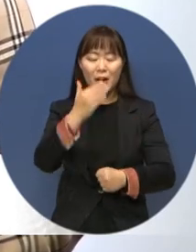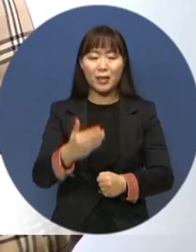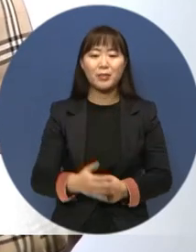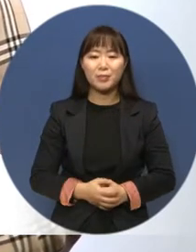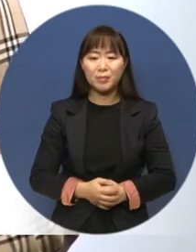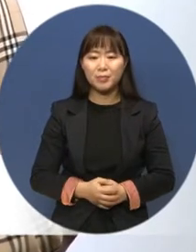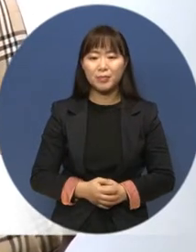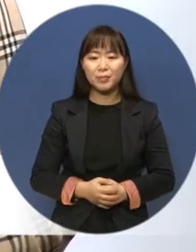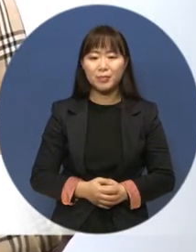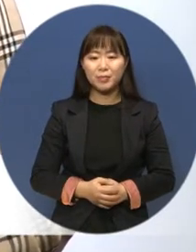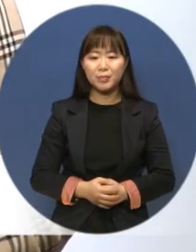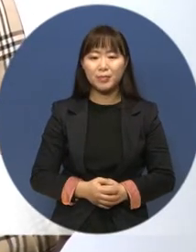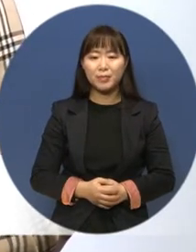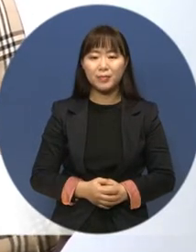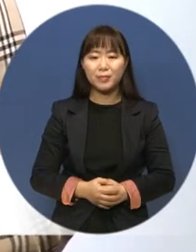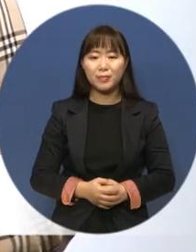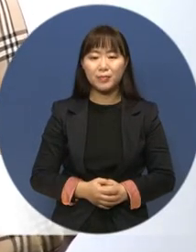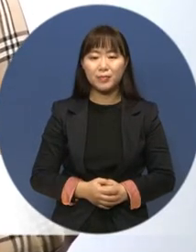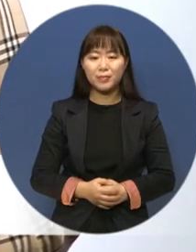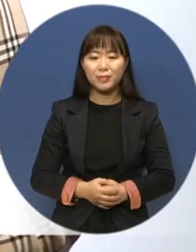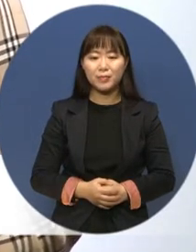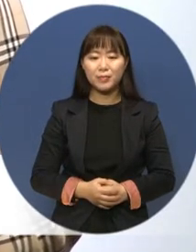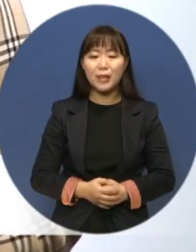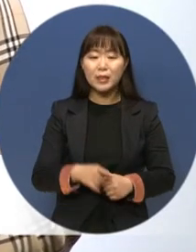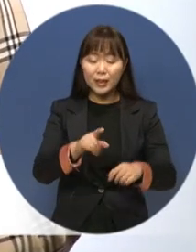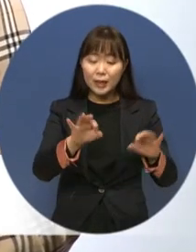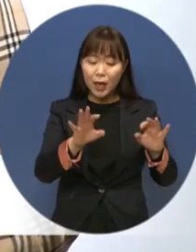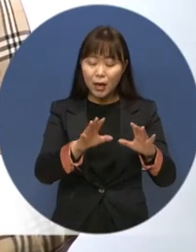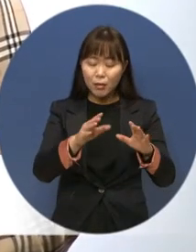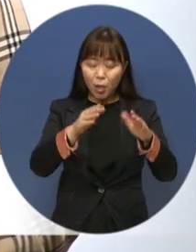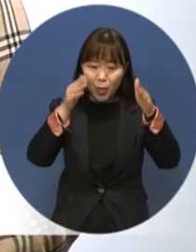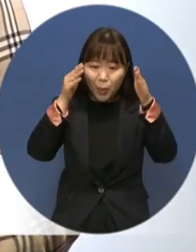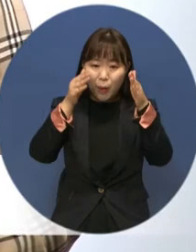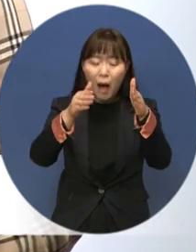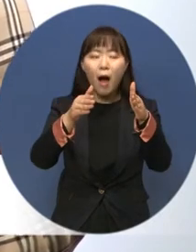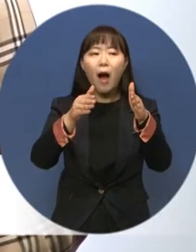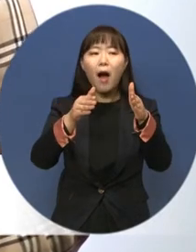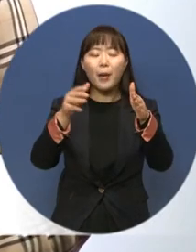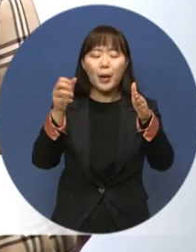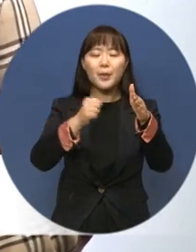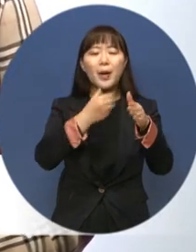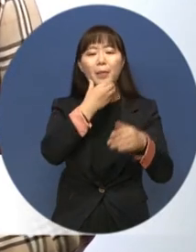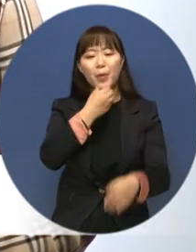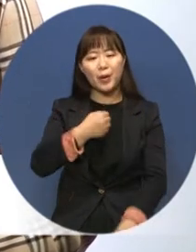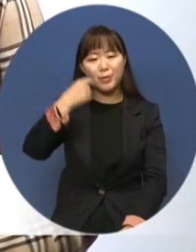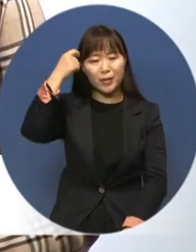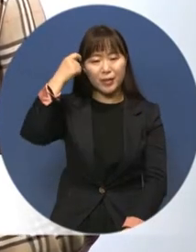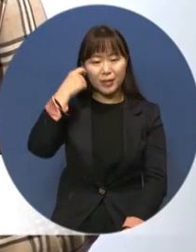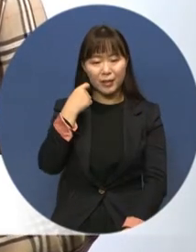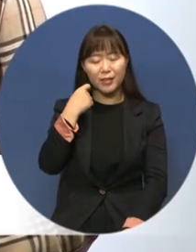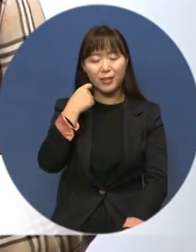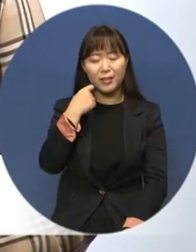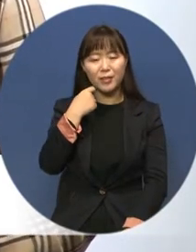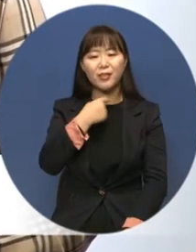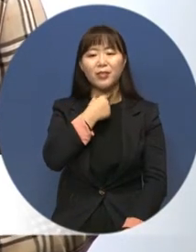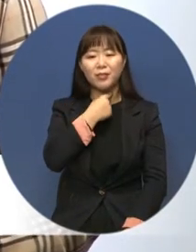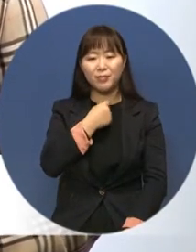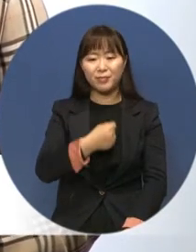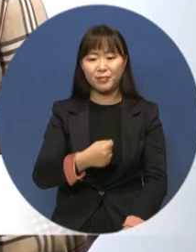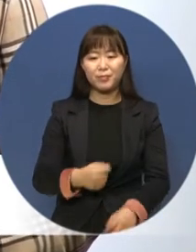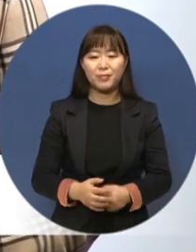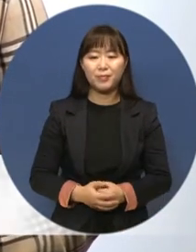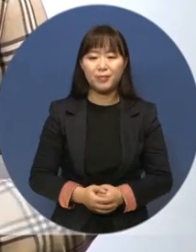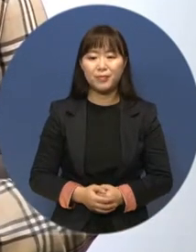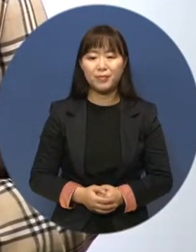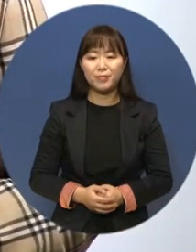수 있을 거예요. 그 잠깐의 몰입으로 인해서 행복감을 느끼실 수